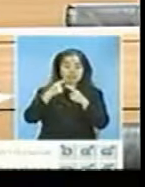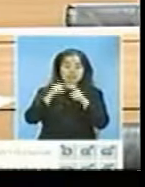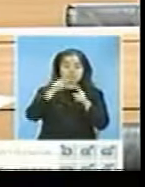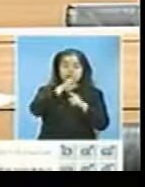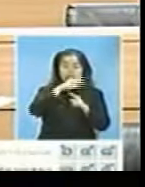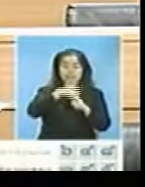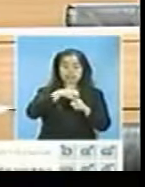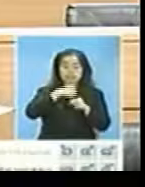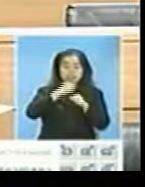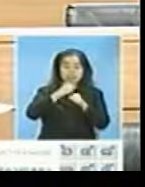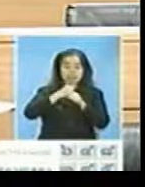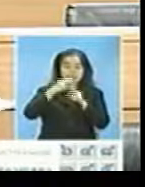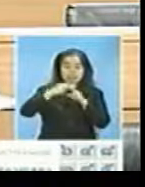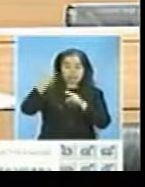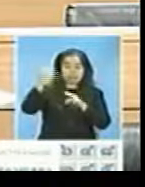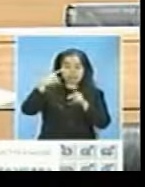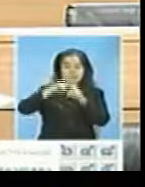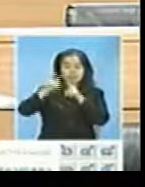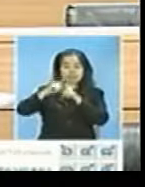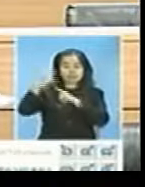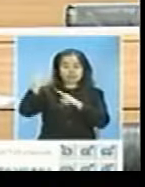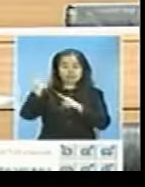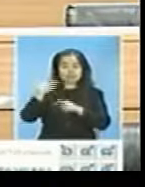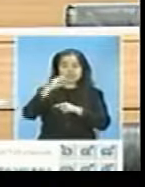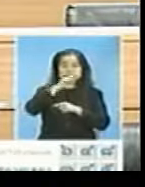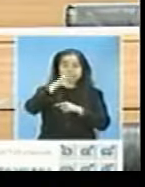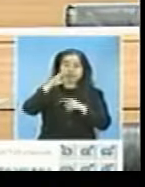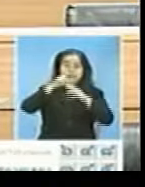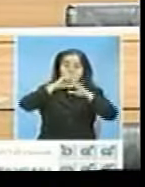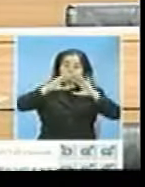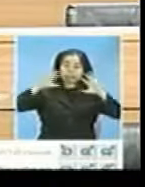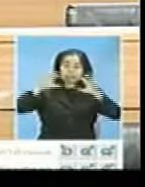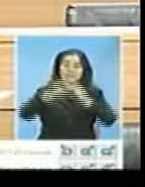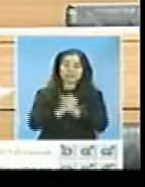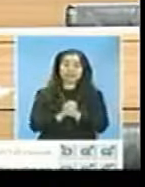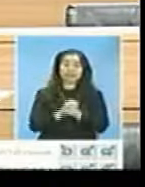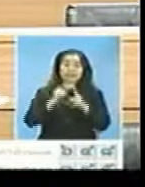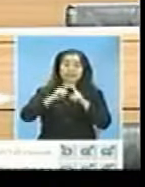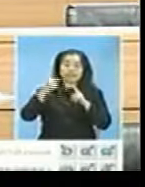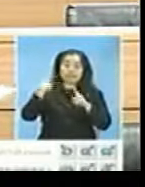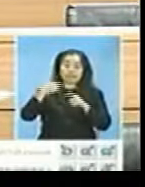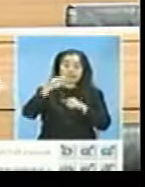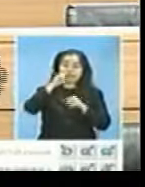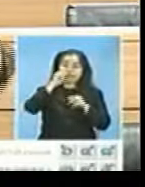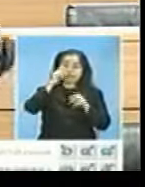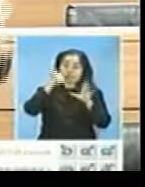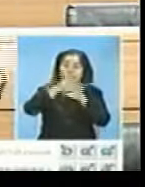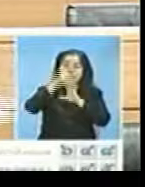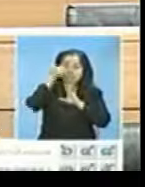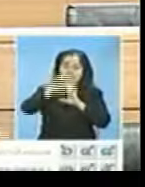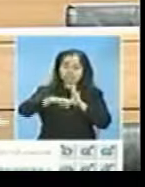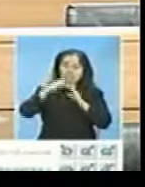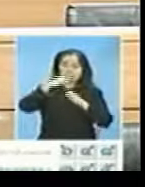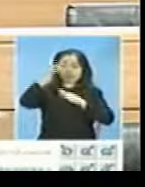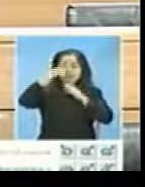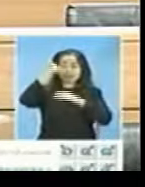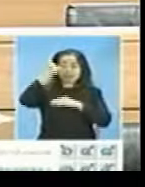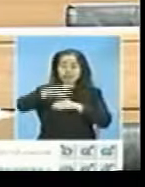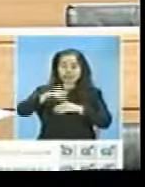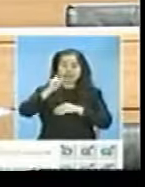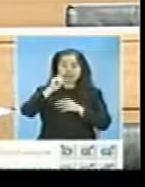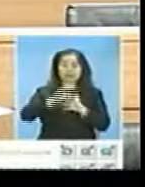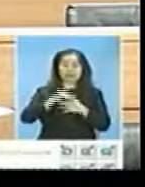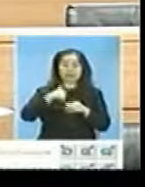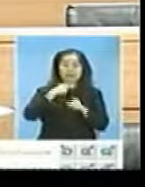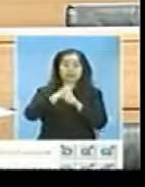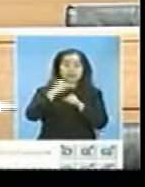นเด่นคนดังถามว่าในระบบราชการมีคนดีไหมเขาสอบเข้าไปได้นี่เขาผ่านการคัดเลือกเข้าไปเนี่ยเขาเป็นข้ารา